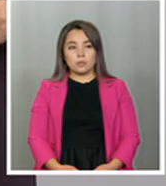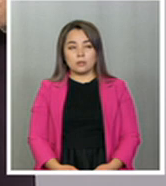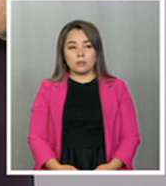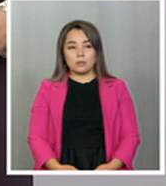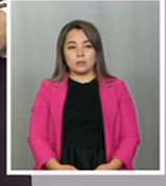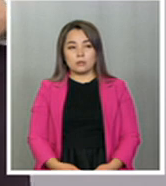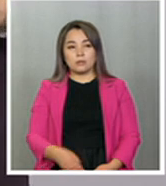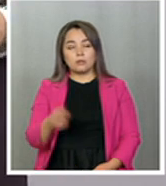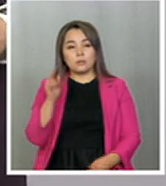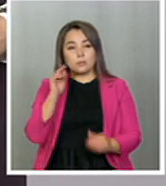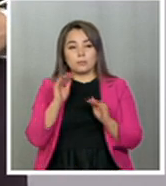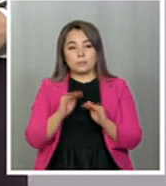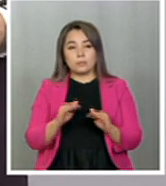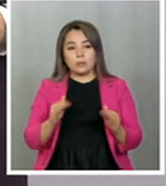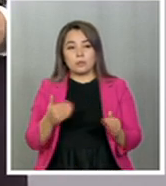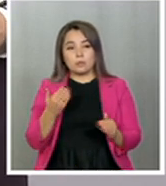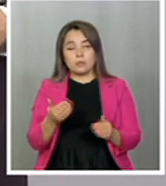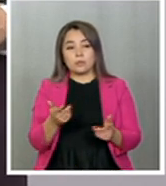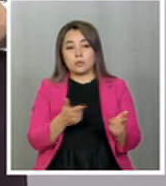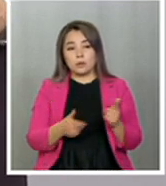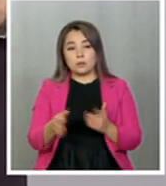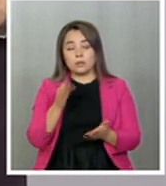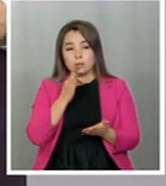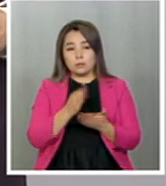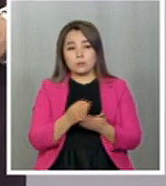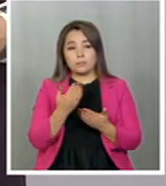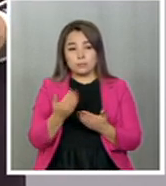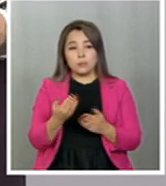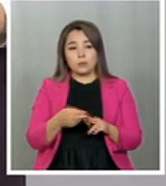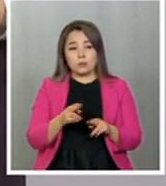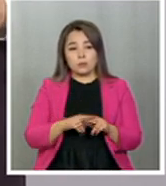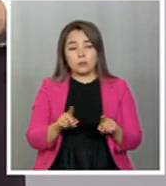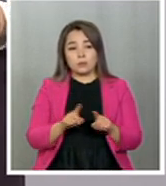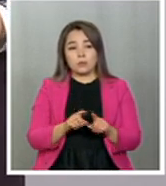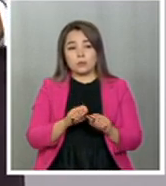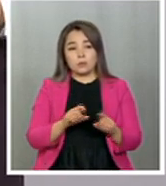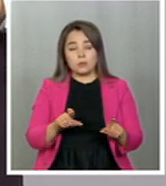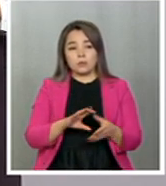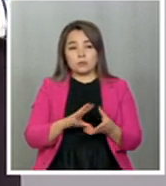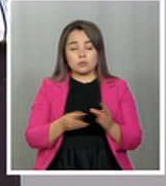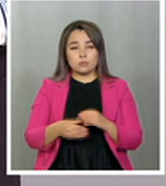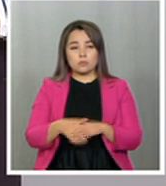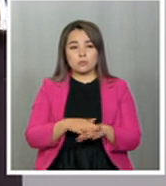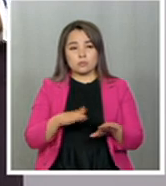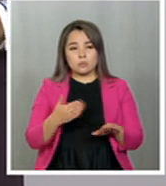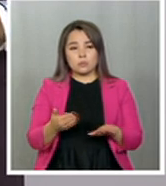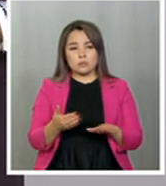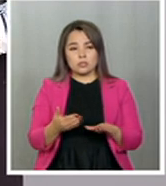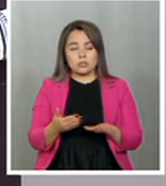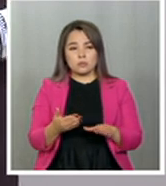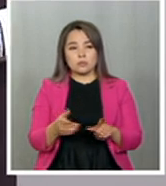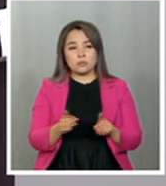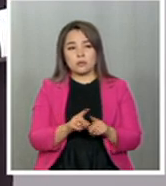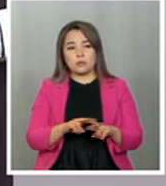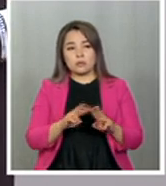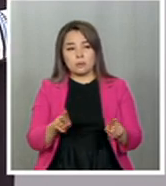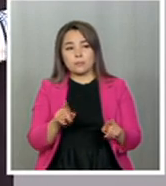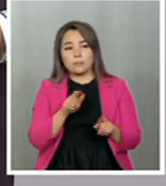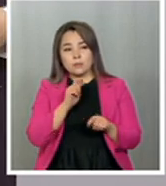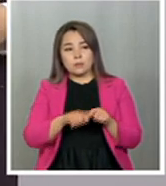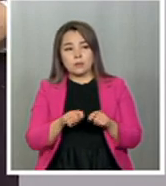Оқушылар, жауаптарыңыз дайын ба? Ендеше, біздегі жауап нұсқасына назар аударып, жауаптарыңызды бірге тексеріп көрейік.